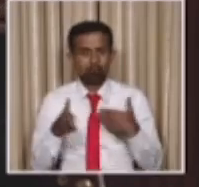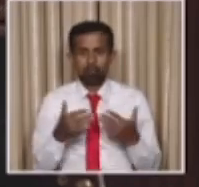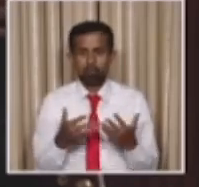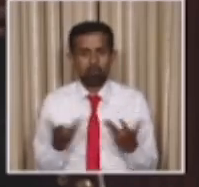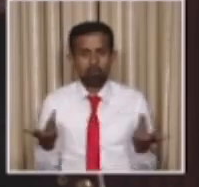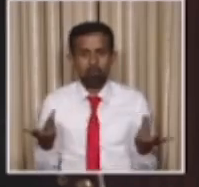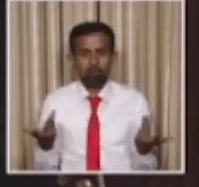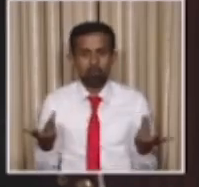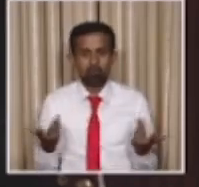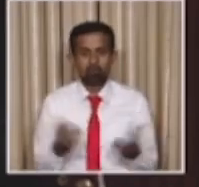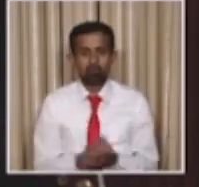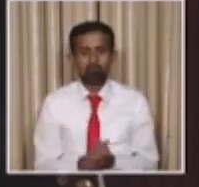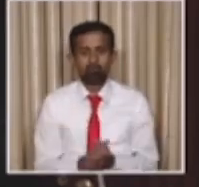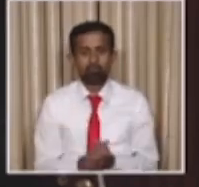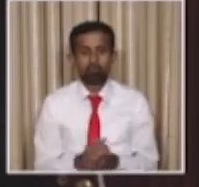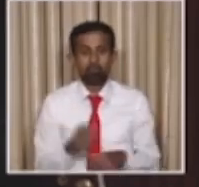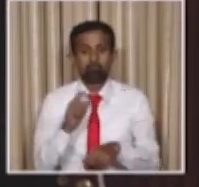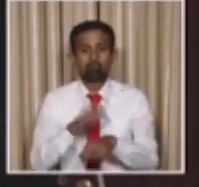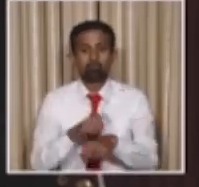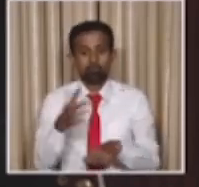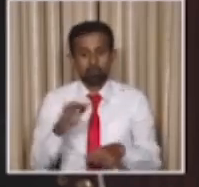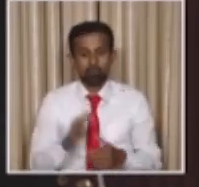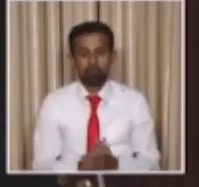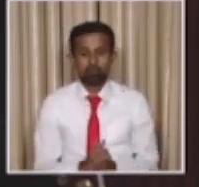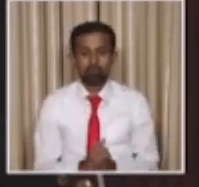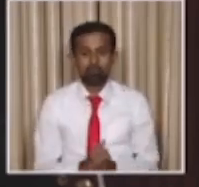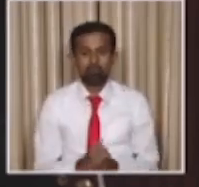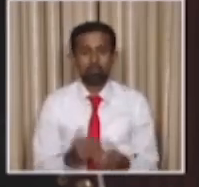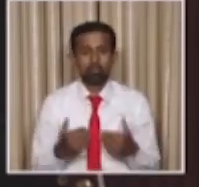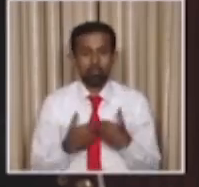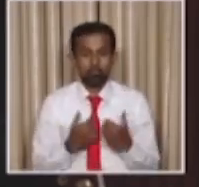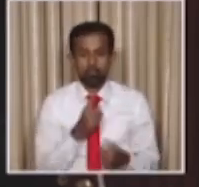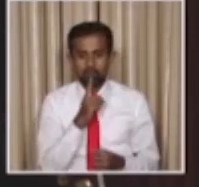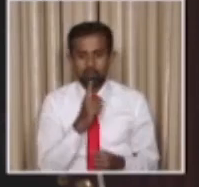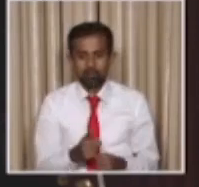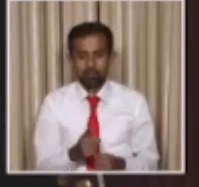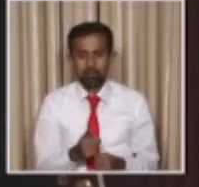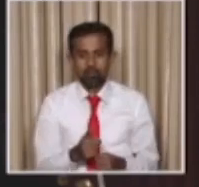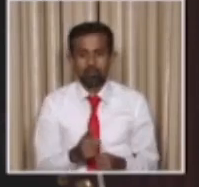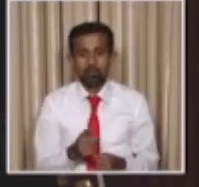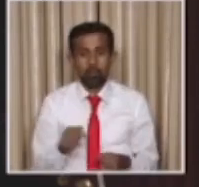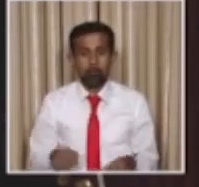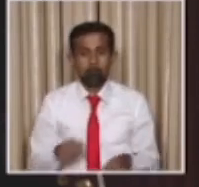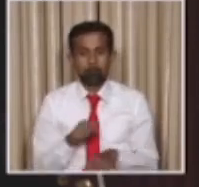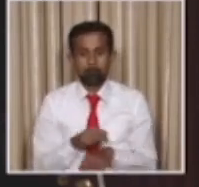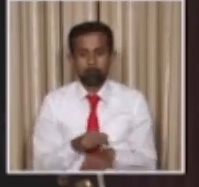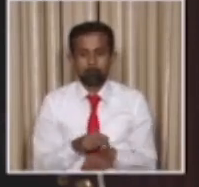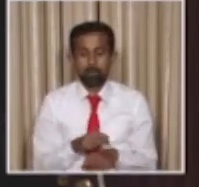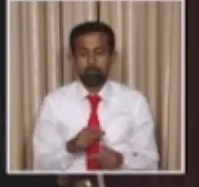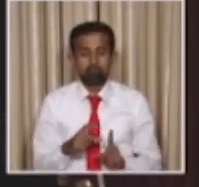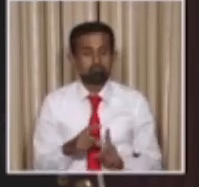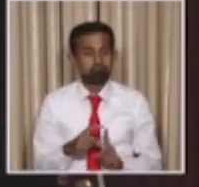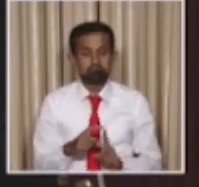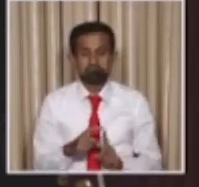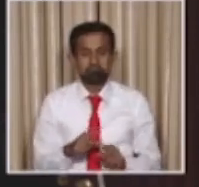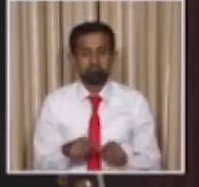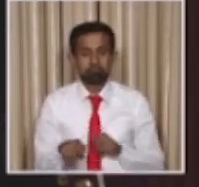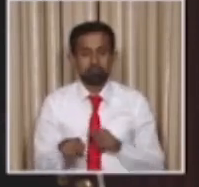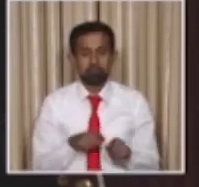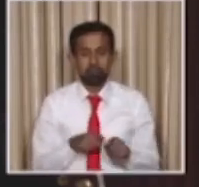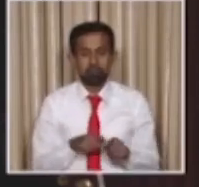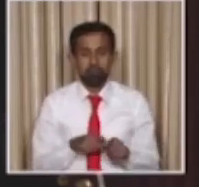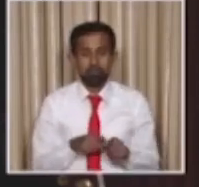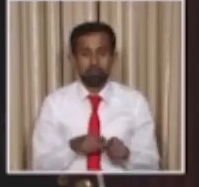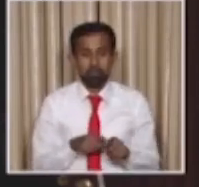ගරු සභාපතිතුමනි කාලය අවසන් කරනවා ගරු එනිසා ගරු සභාපතිතුමනි අපි කියනවා මේ වෙනකොට ඉතාම බරපතල විදියට